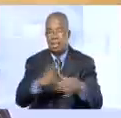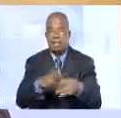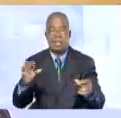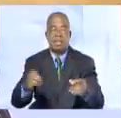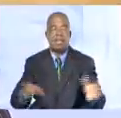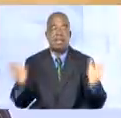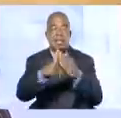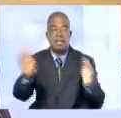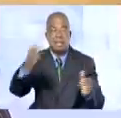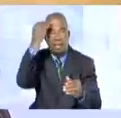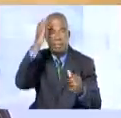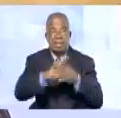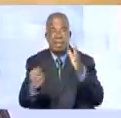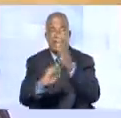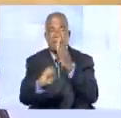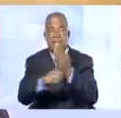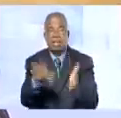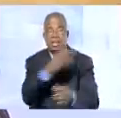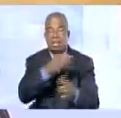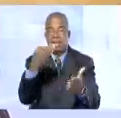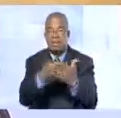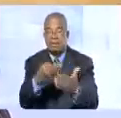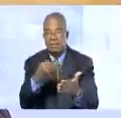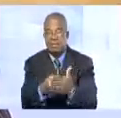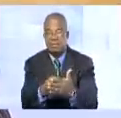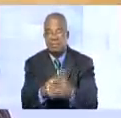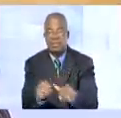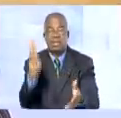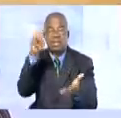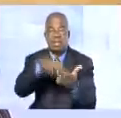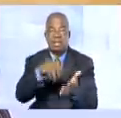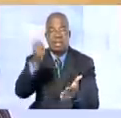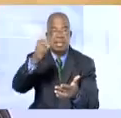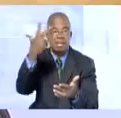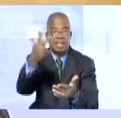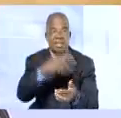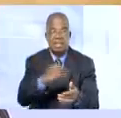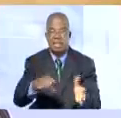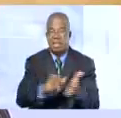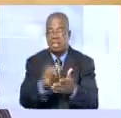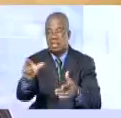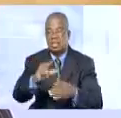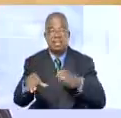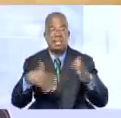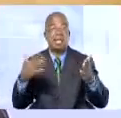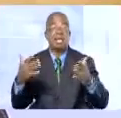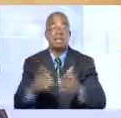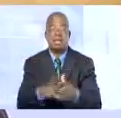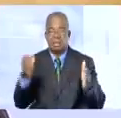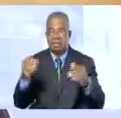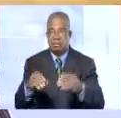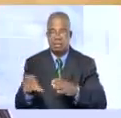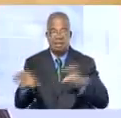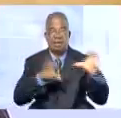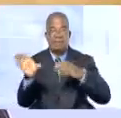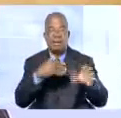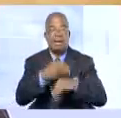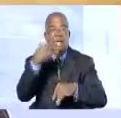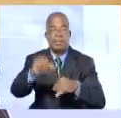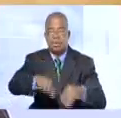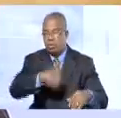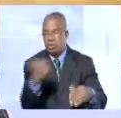des ministres de l'économie et des finances 2013. Une session qui s'ouvre après la 88e réunion du Conseil d'administration de